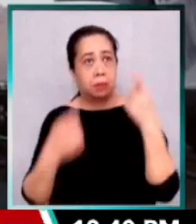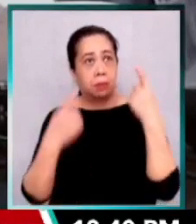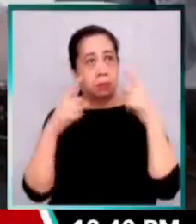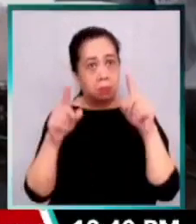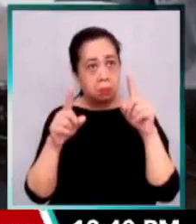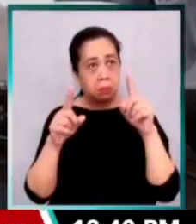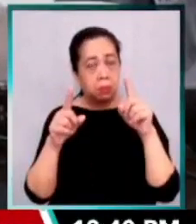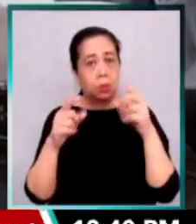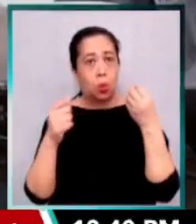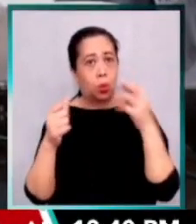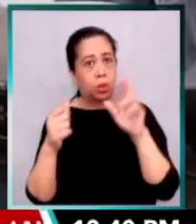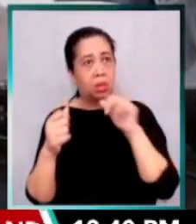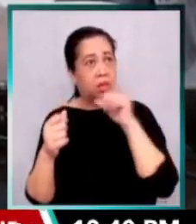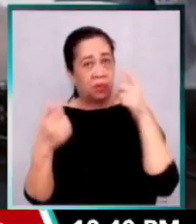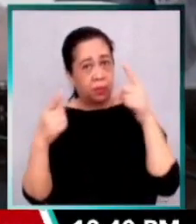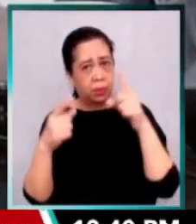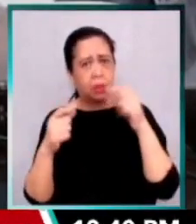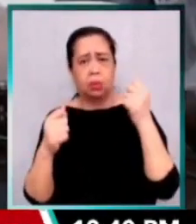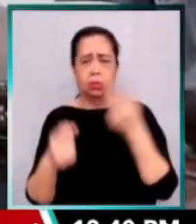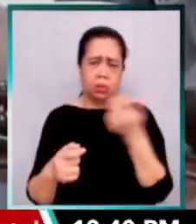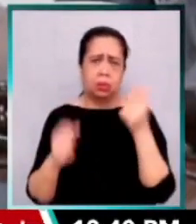Tanggalin natin yung batas.